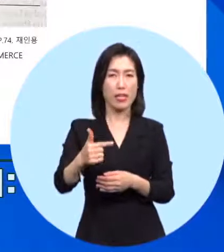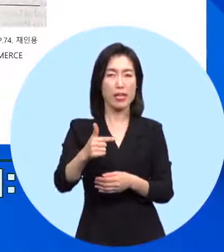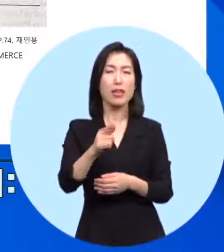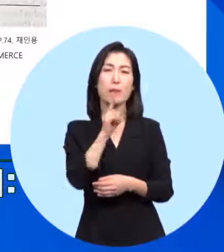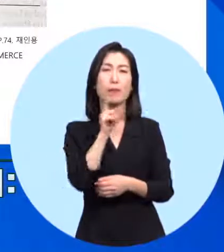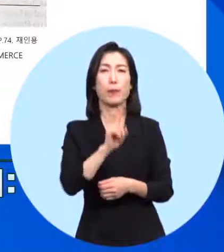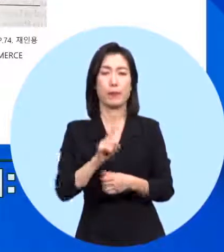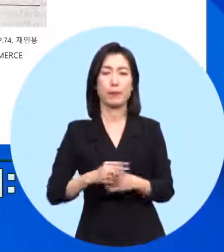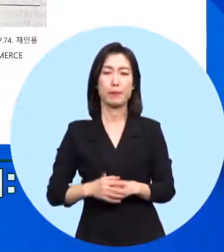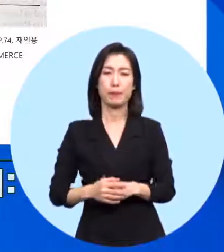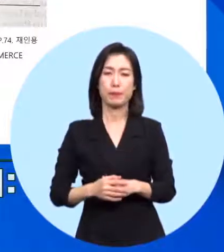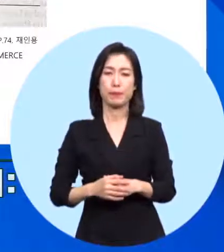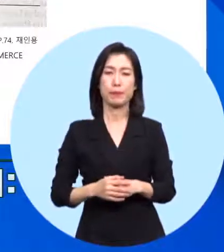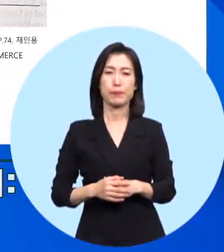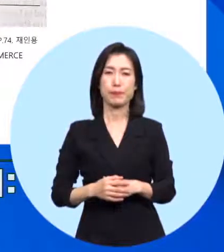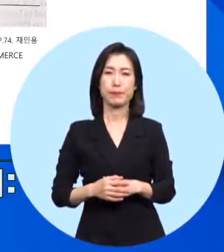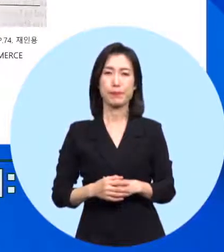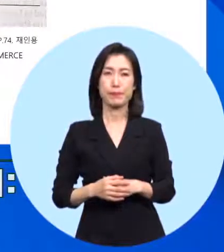뭐라고 했느냐면은